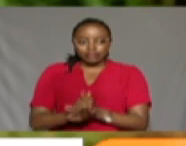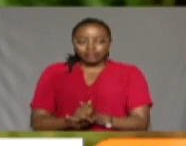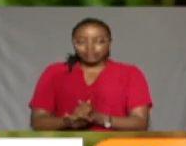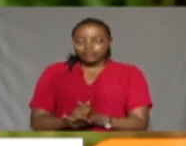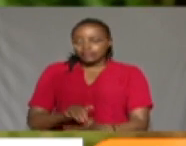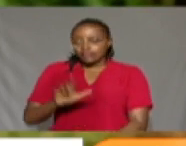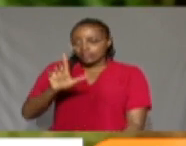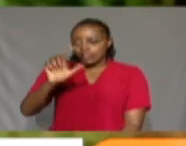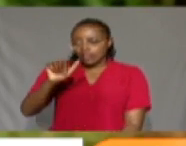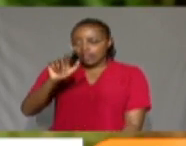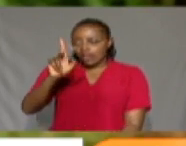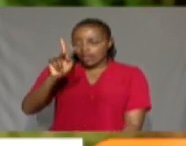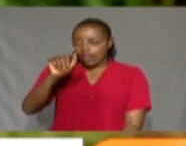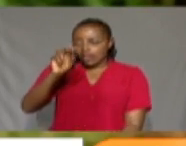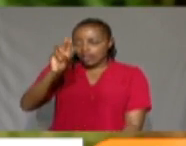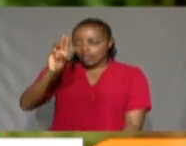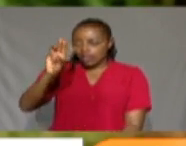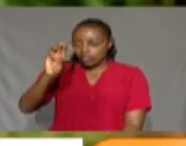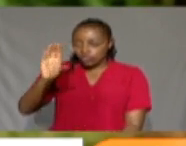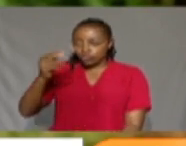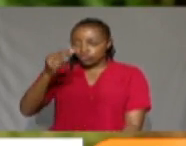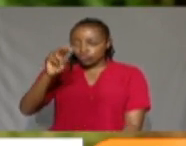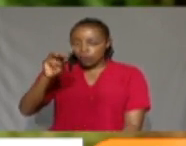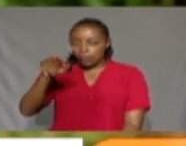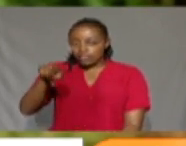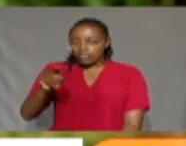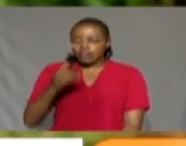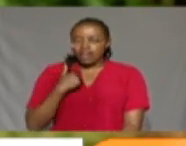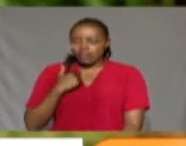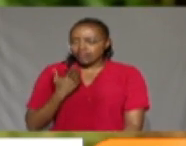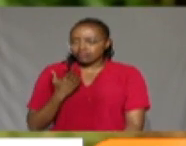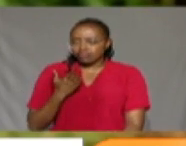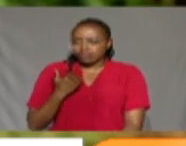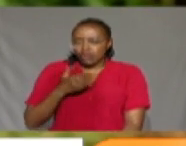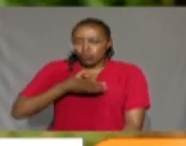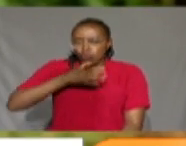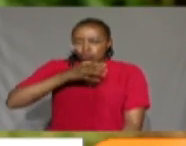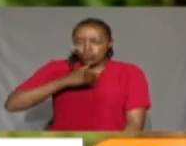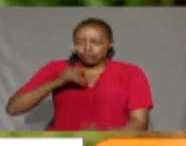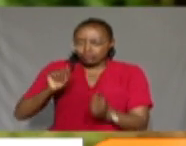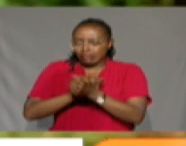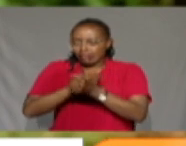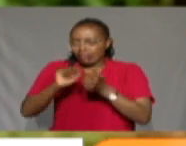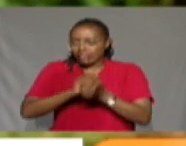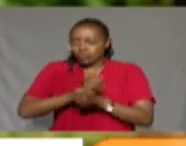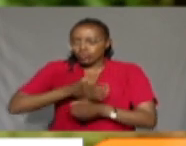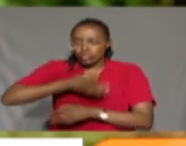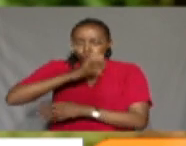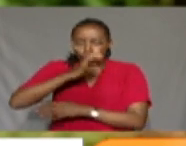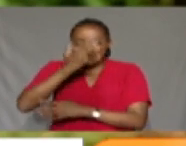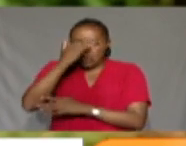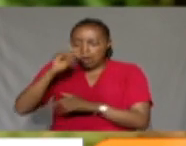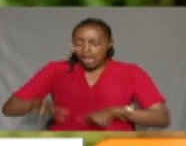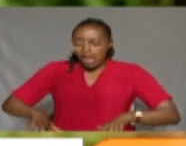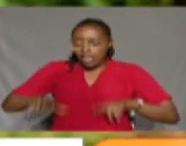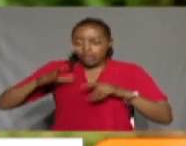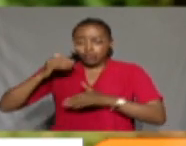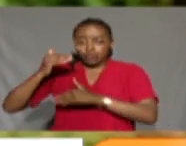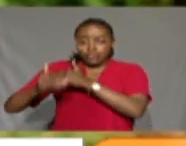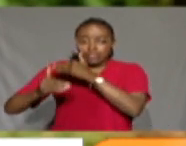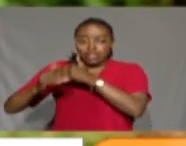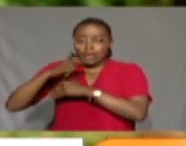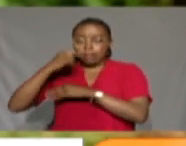Kachuma aishi kwake. Kwake imekuwa displaced na maji, na kwa sasa anaishi kwa majirani